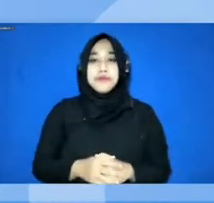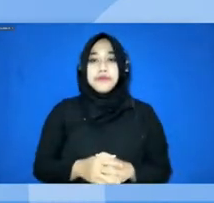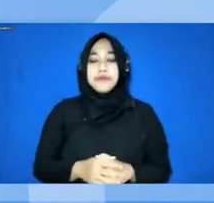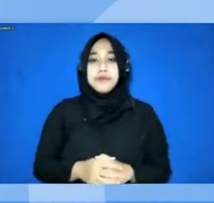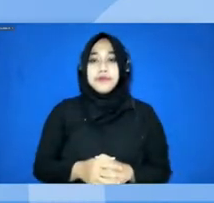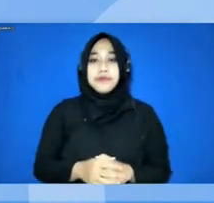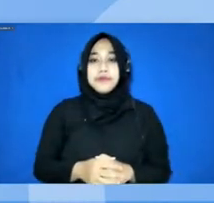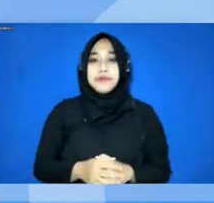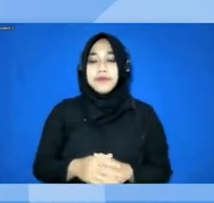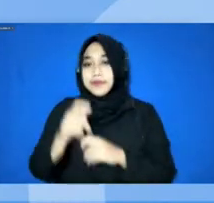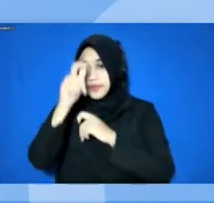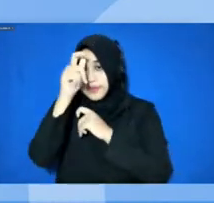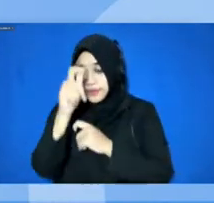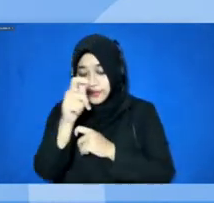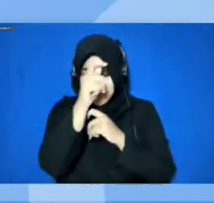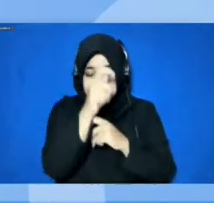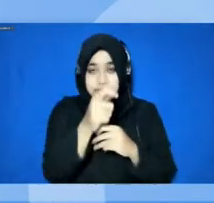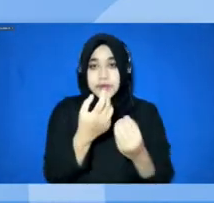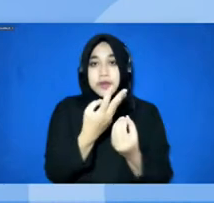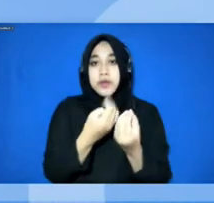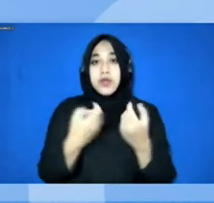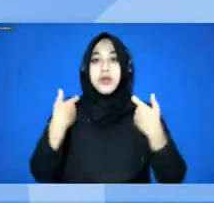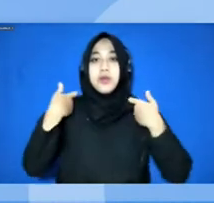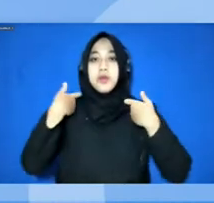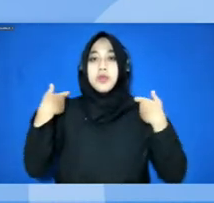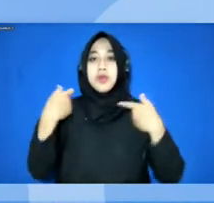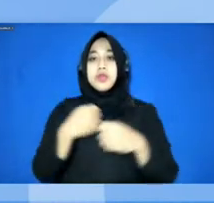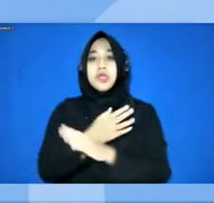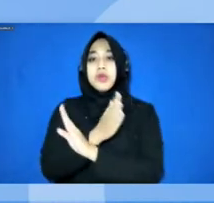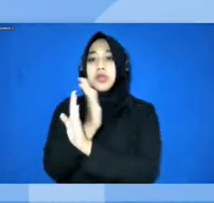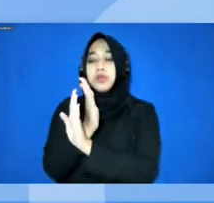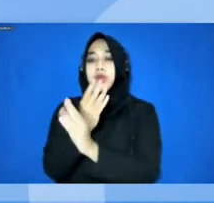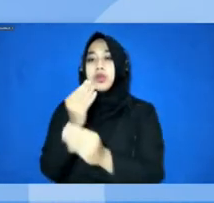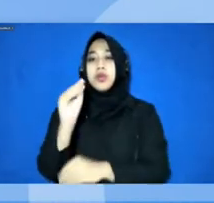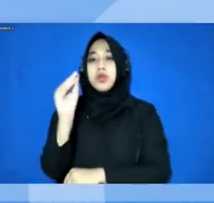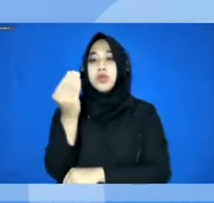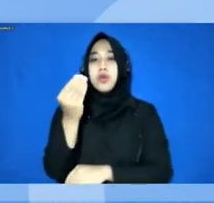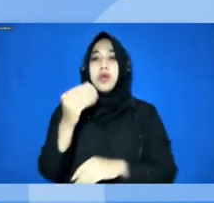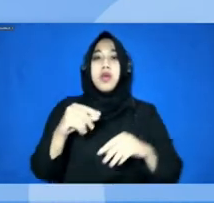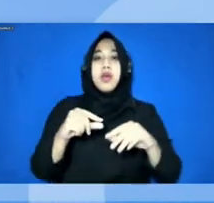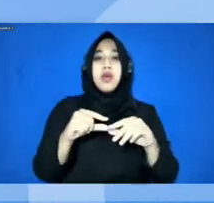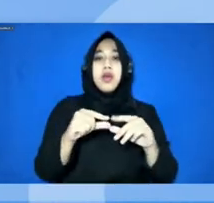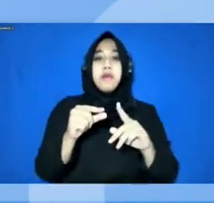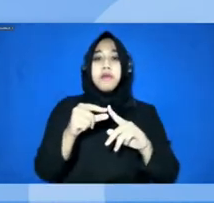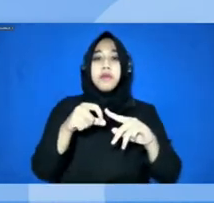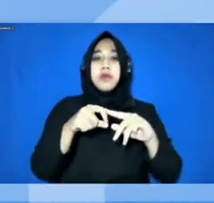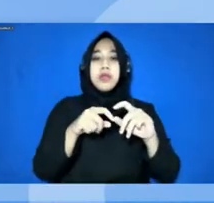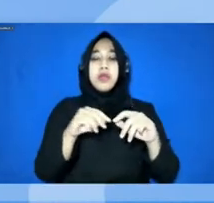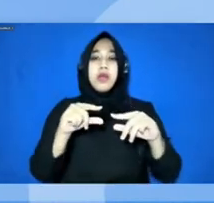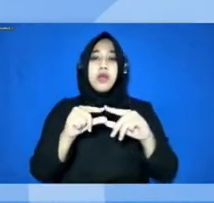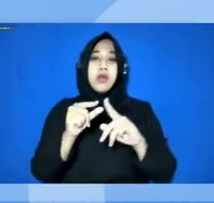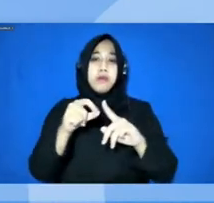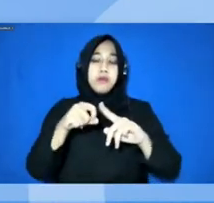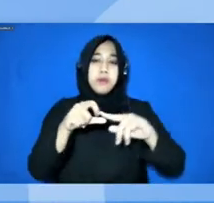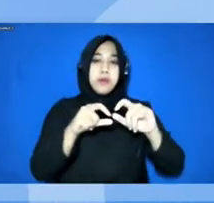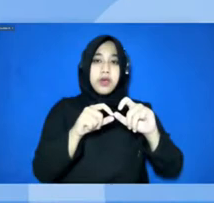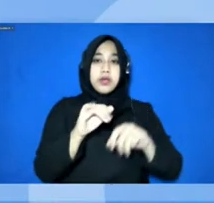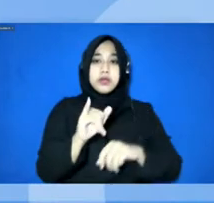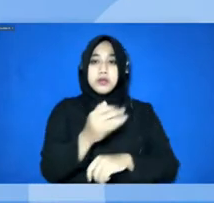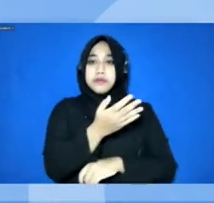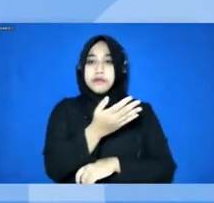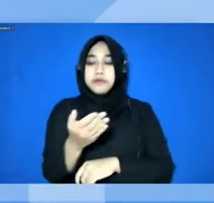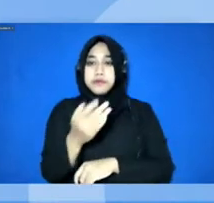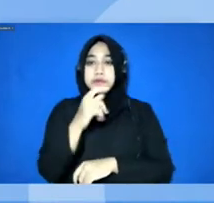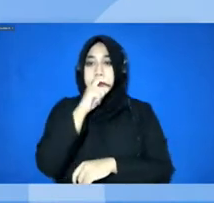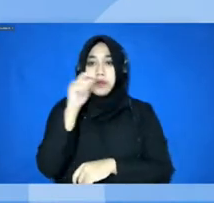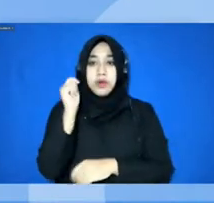yang kami hormati Bapak Wakil Gubernur Jawa Timur dan Ketua Pengurus Apeksi dan Ketua Umum APKASI, ada Bapak